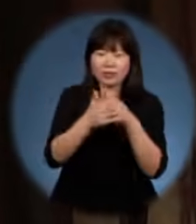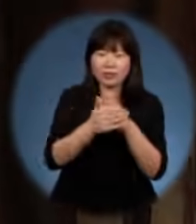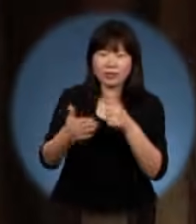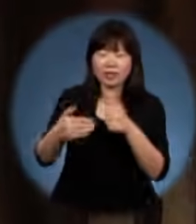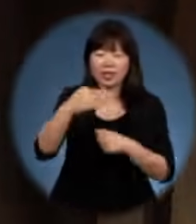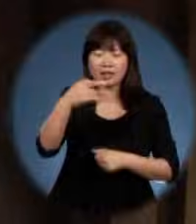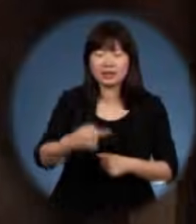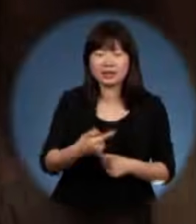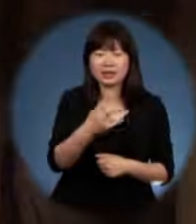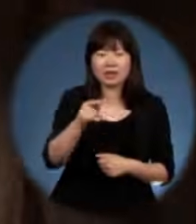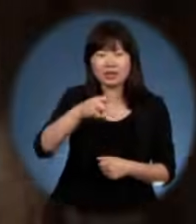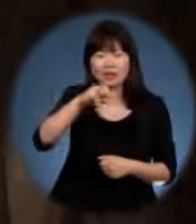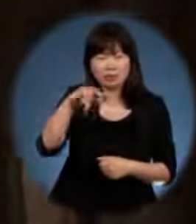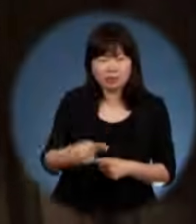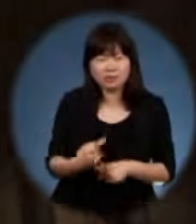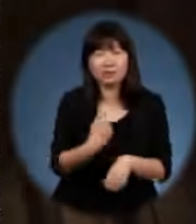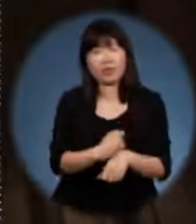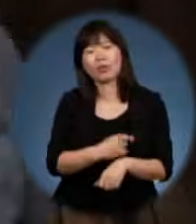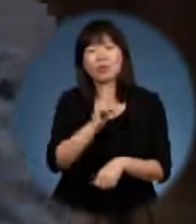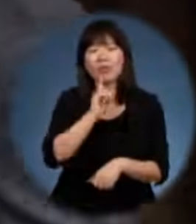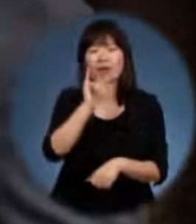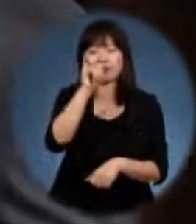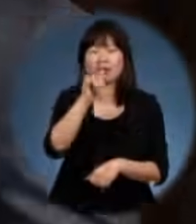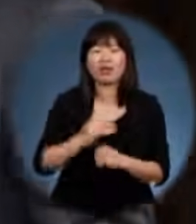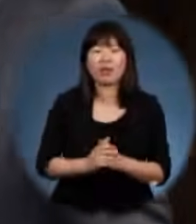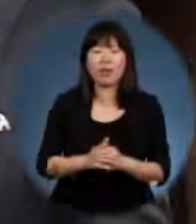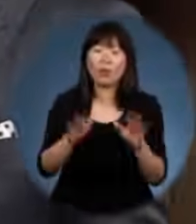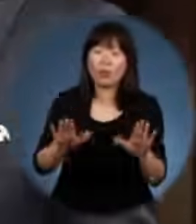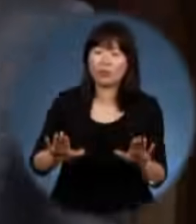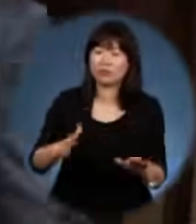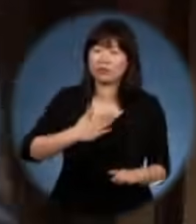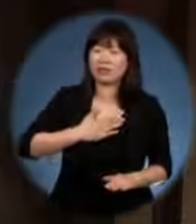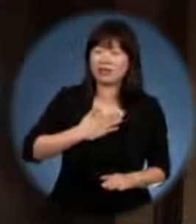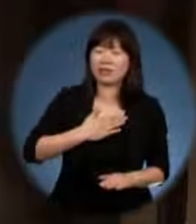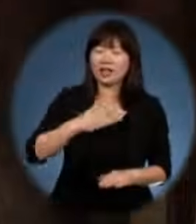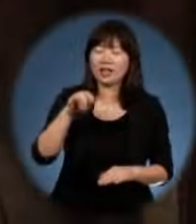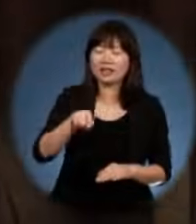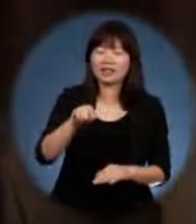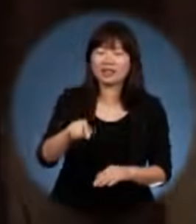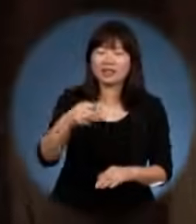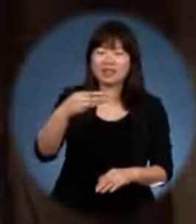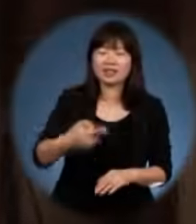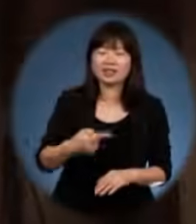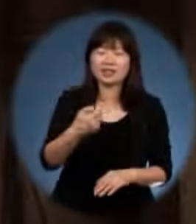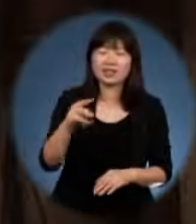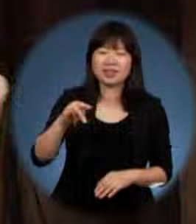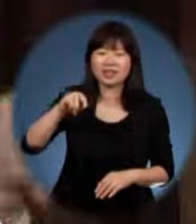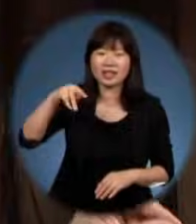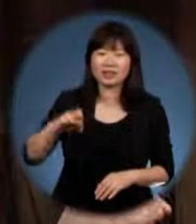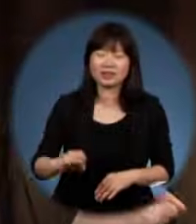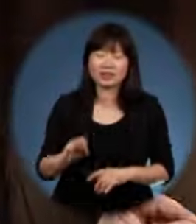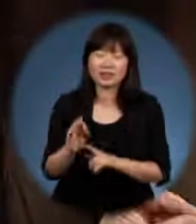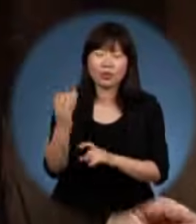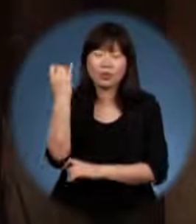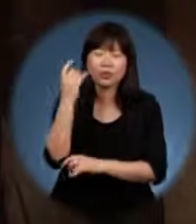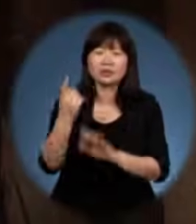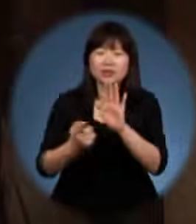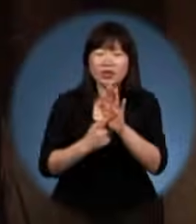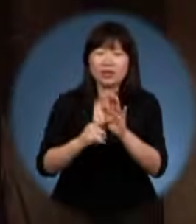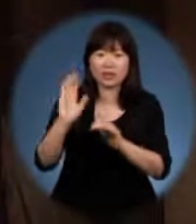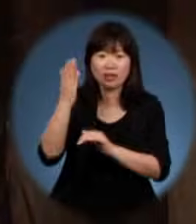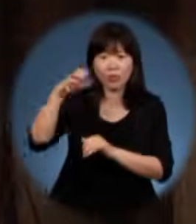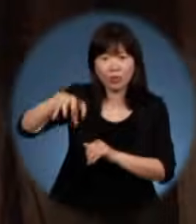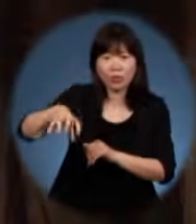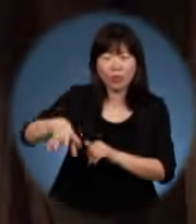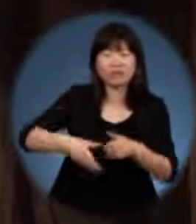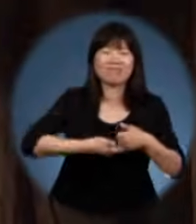그 4쌍 쓰라고 합니다 그래서 오늘 제가 그 경계 상 스의 원천이 되었던 곳으로 여러분을